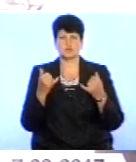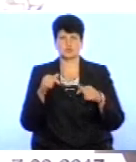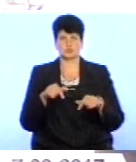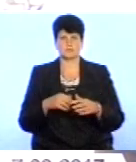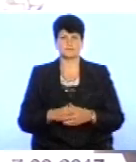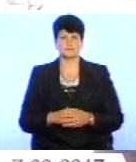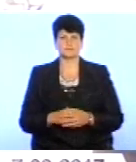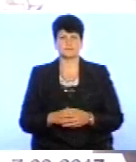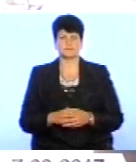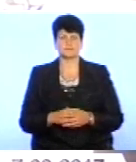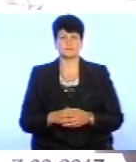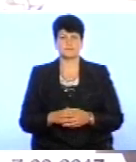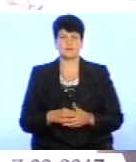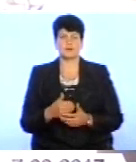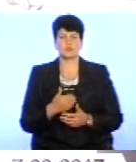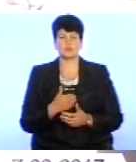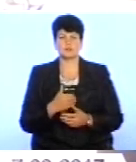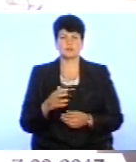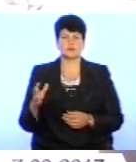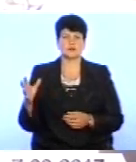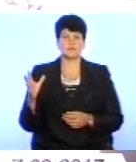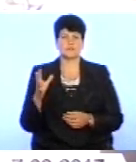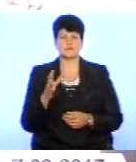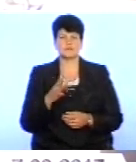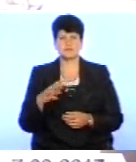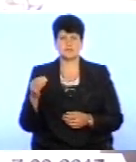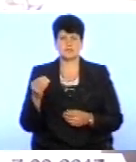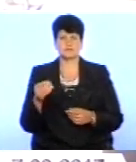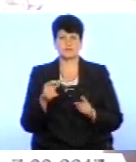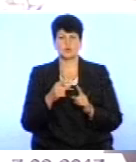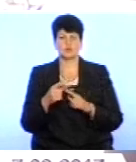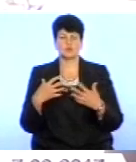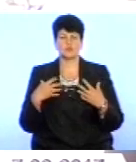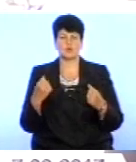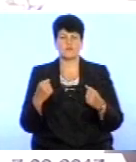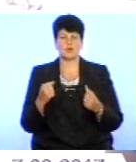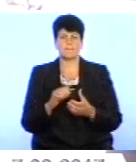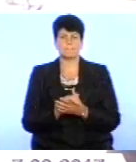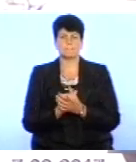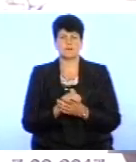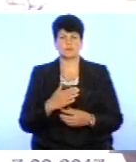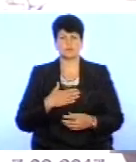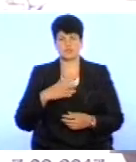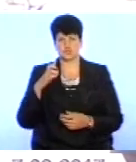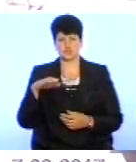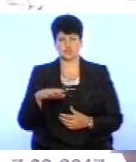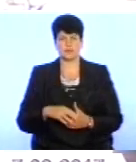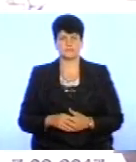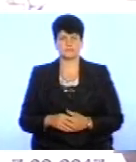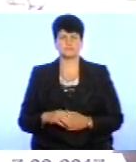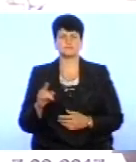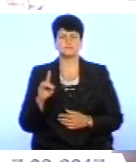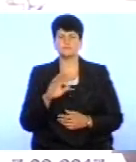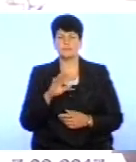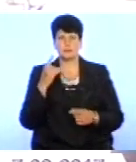сюди. І побажати всім основне міцного здоров'я і миру нашій державі, щоб